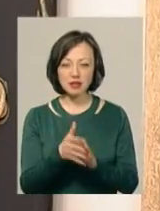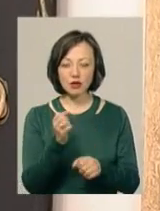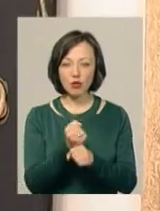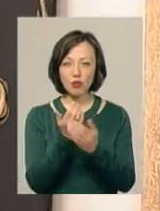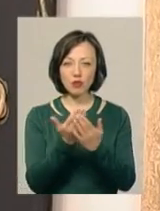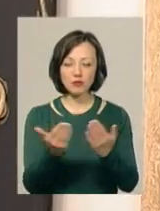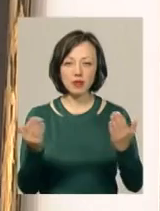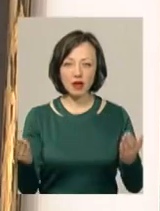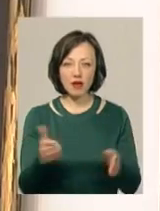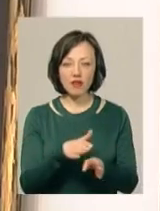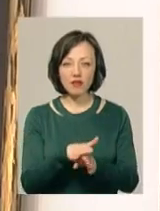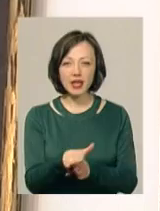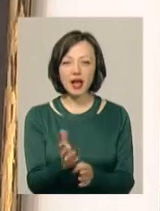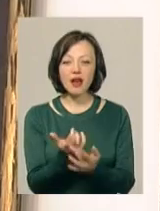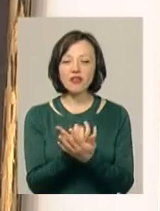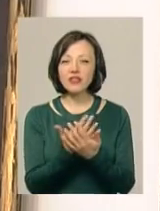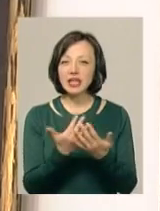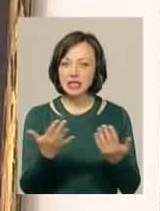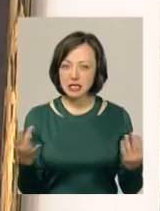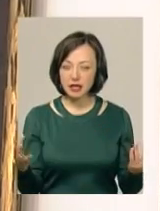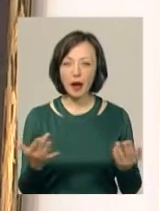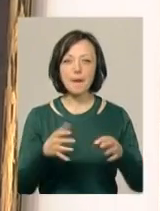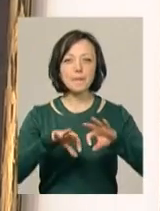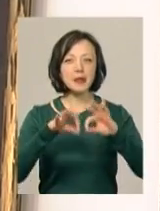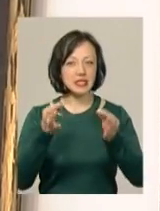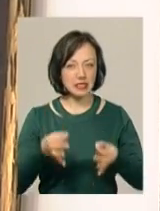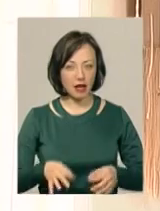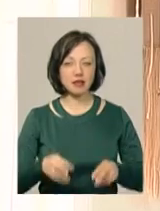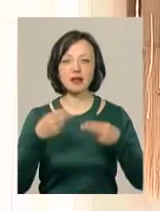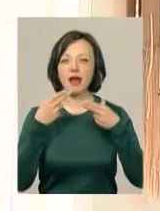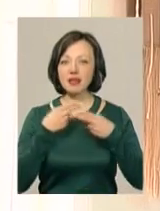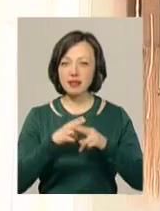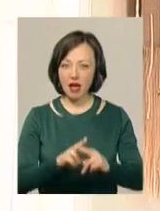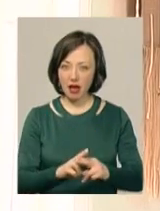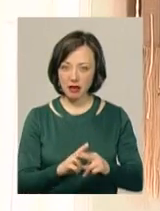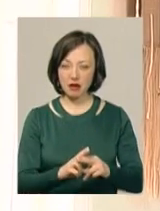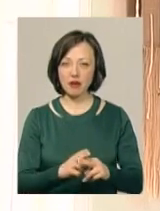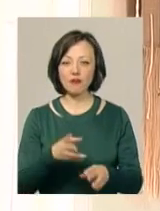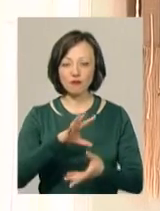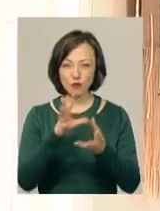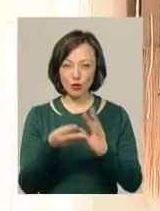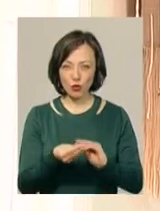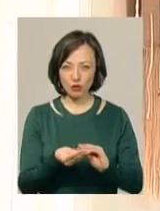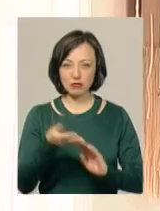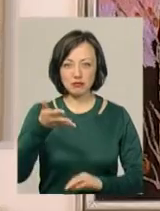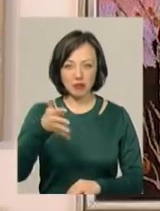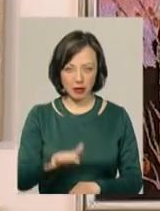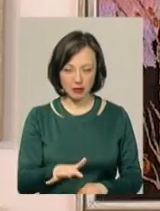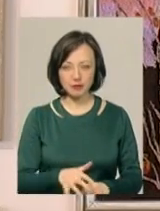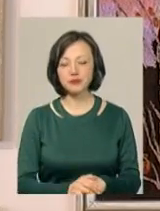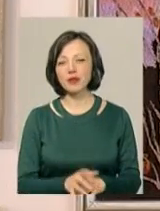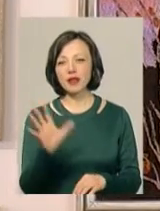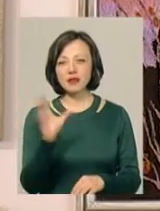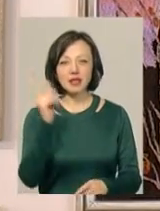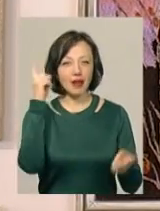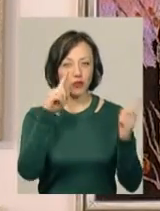в експозиції, виконані у техніках нитканого гобелену, нитково-цвяхового натягу, джутової філіграні та ниткографії. Усі